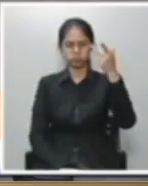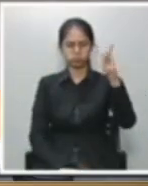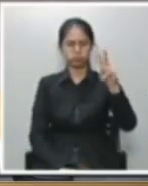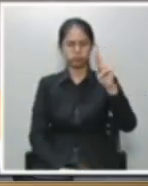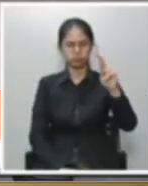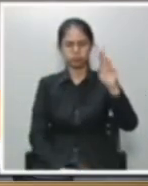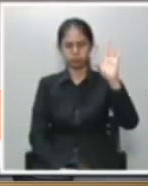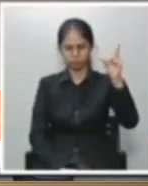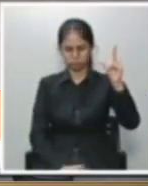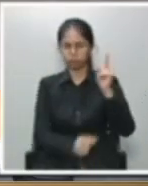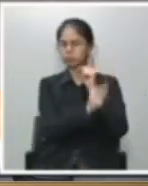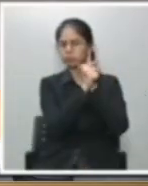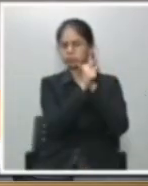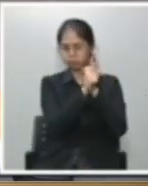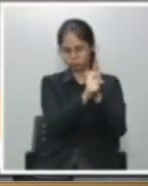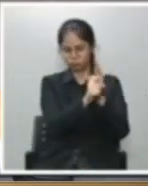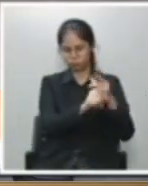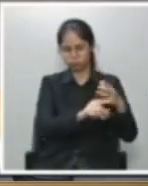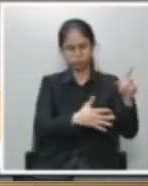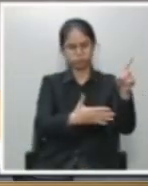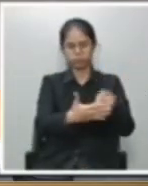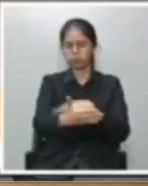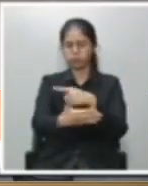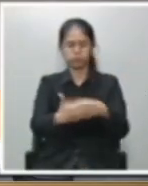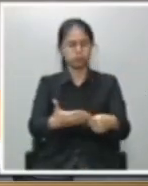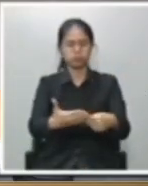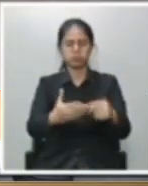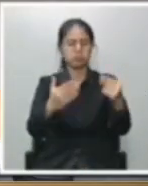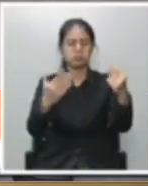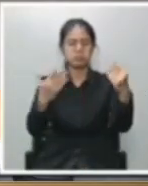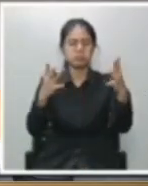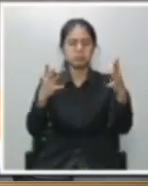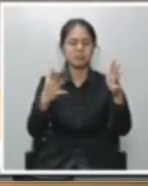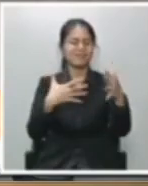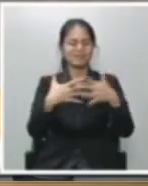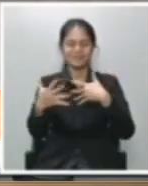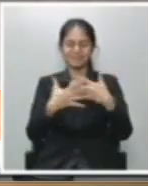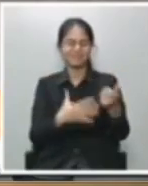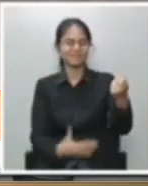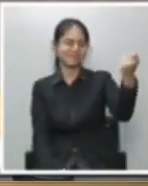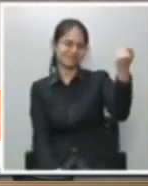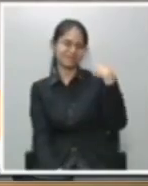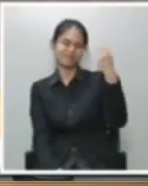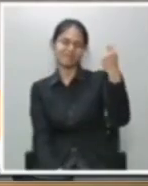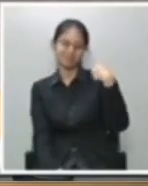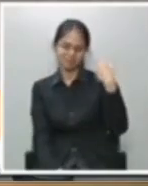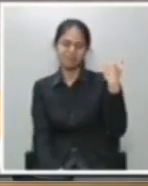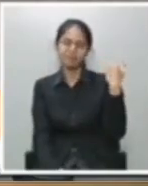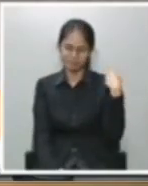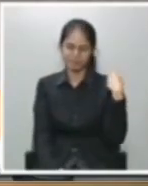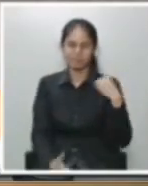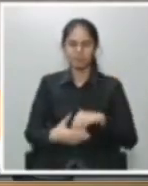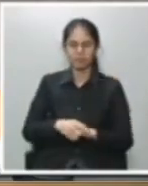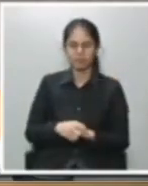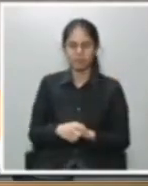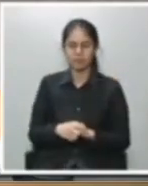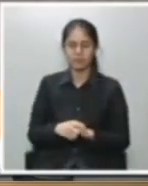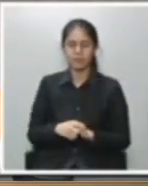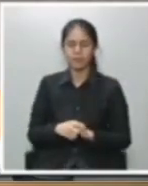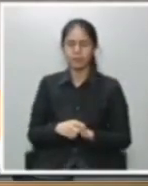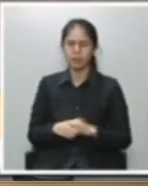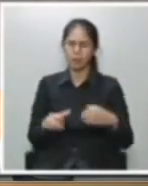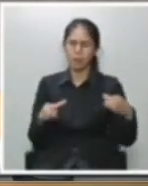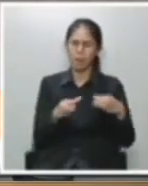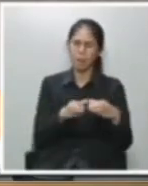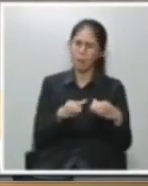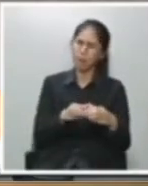นั้นไม่เลือกตั้งเขาก็มีเงินเดือนกินเขาก็ทำงานไม่ได้ทำงานน้อยหน่อยก็ไม่เป็นไรการลุกขึ้นสู้ของคนกลุ่มนี้